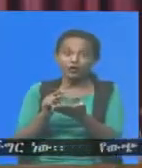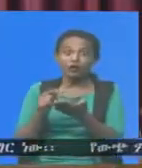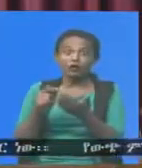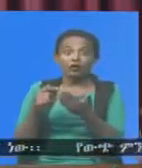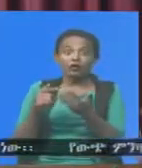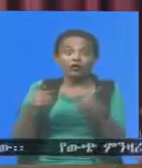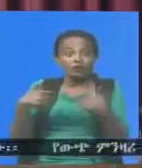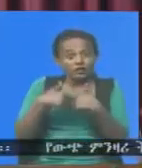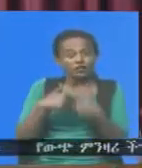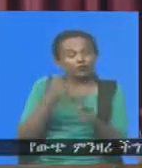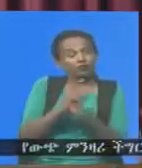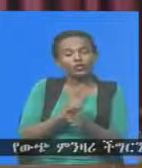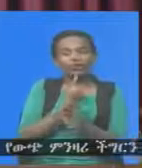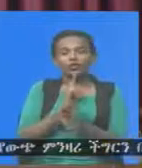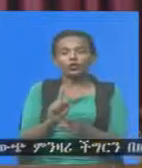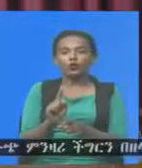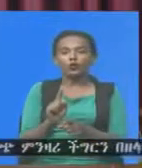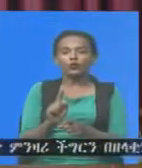ነው።